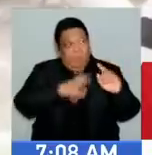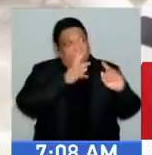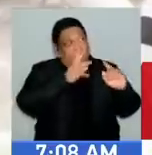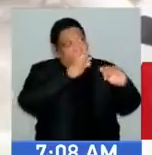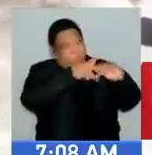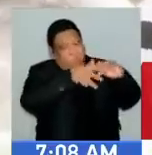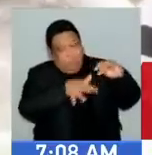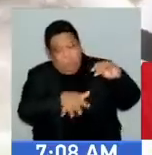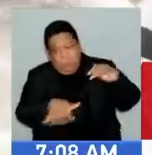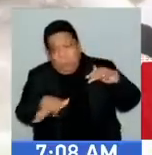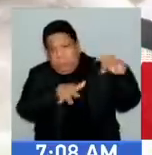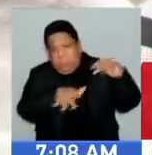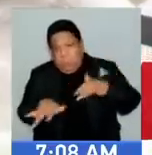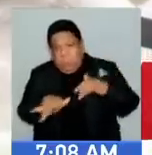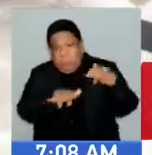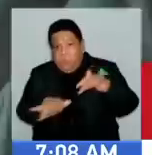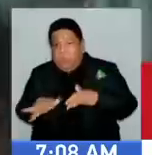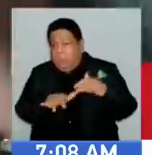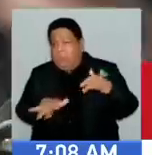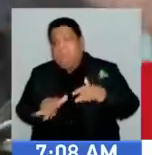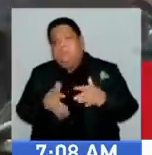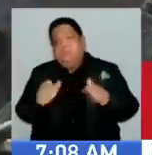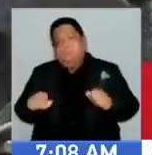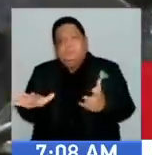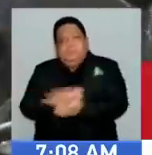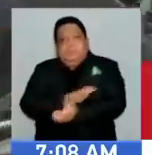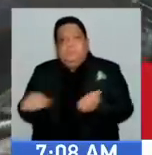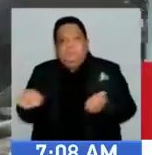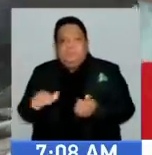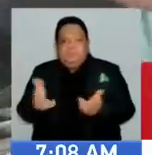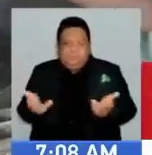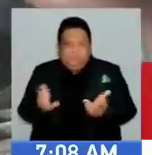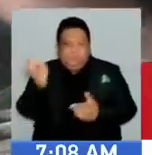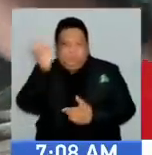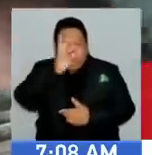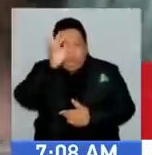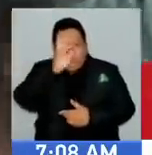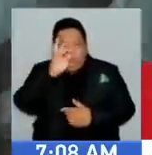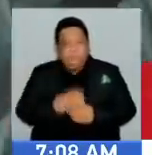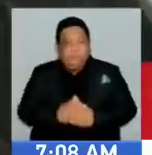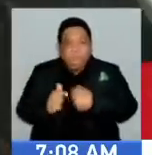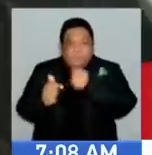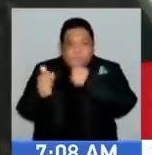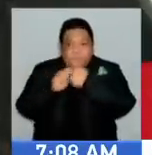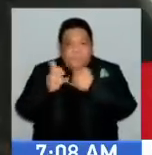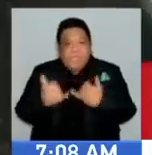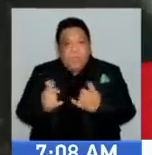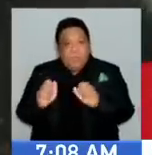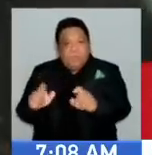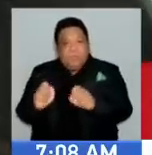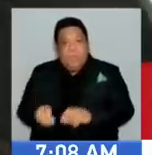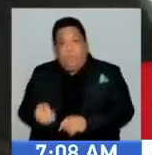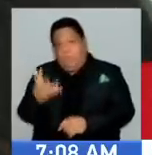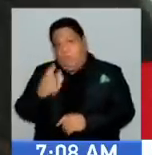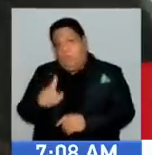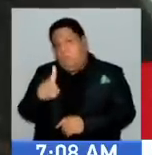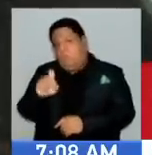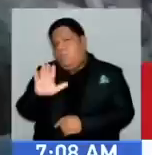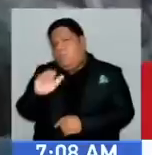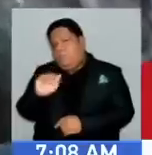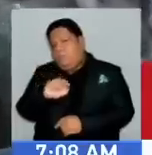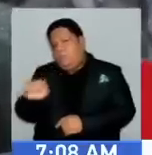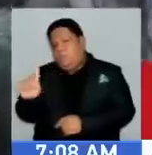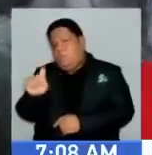ah possible ung damages na pwede nilang Mac sa ngayon ibinebenta nila ang bangus sa halagang 115 hanggang ph10